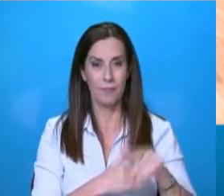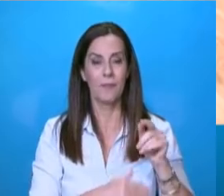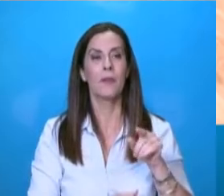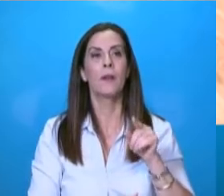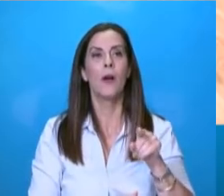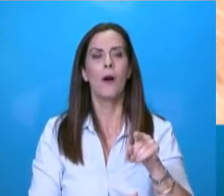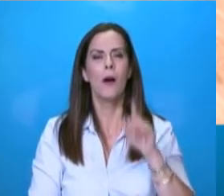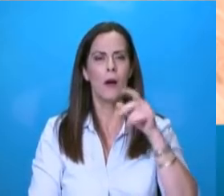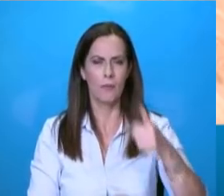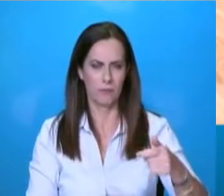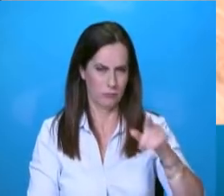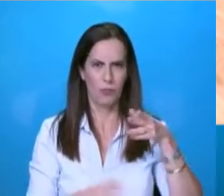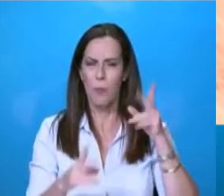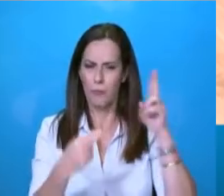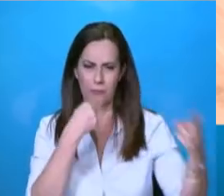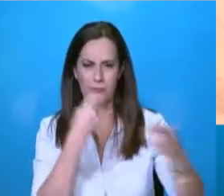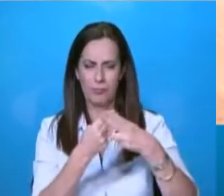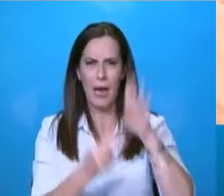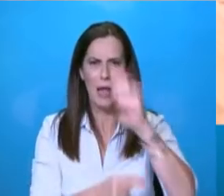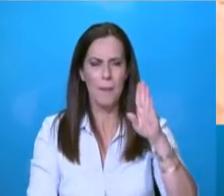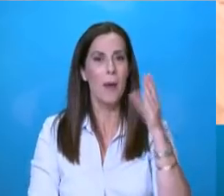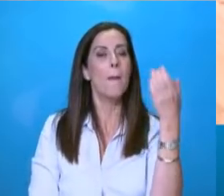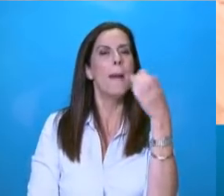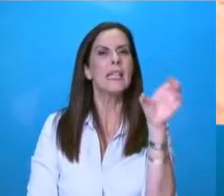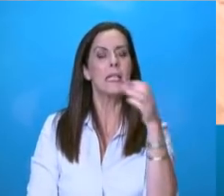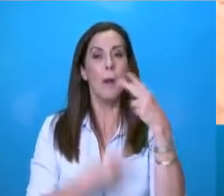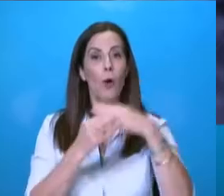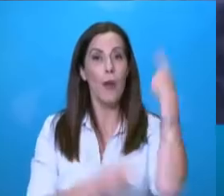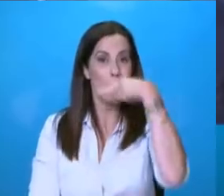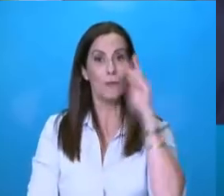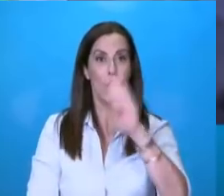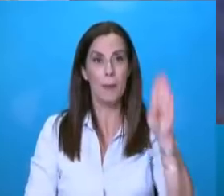הוא ניגש לראש הממשלה והצמיד לפניו את מצלמת הטלפון שלו.